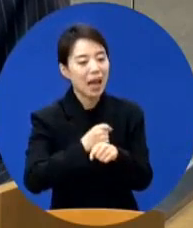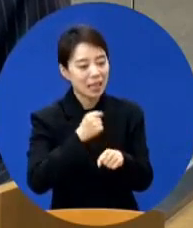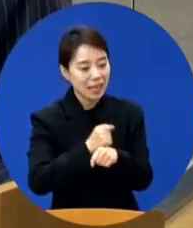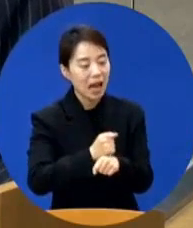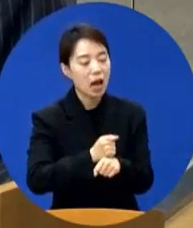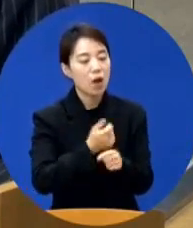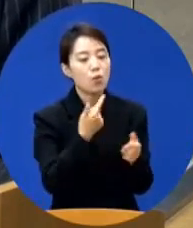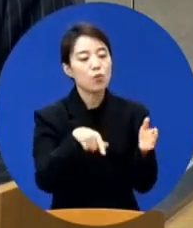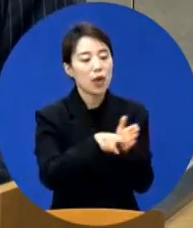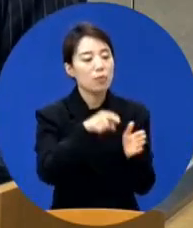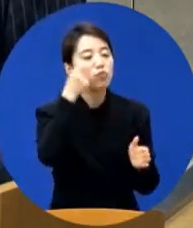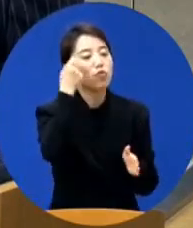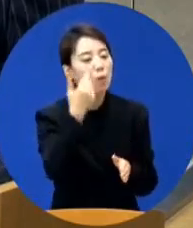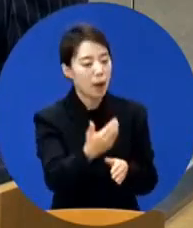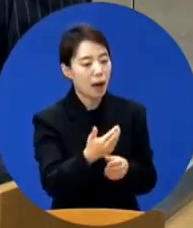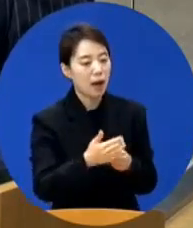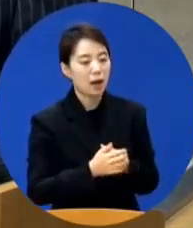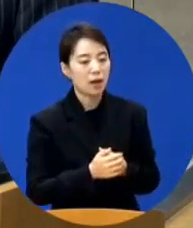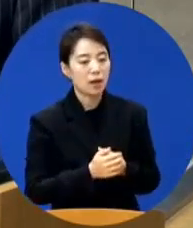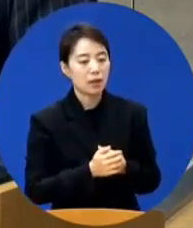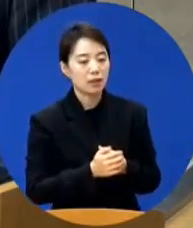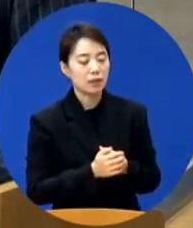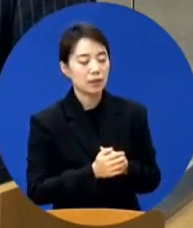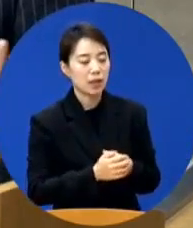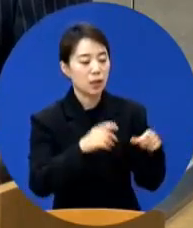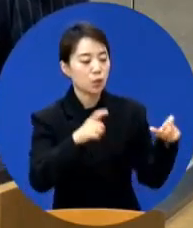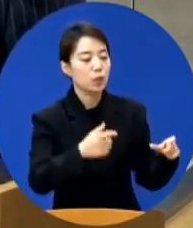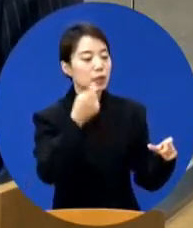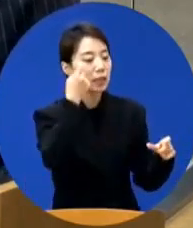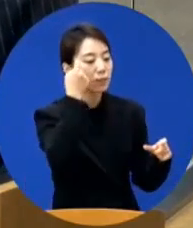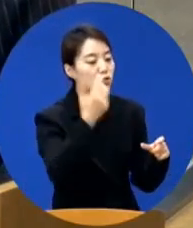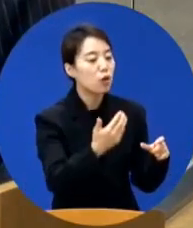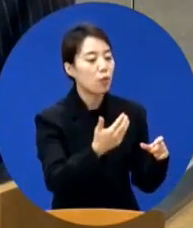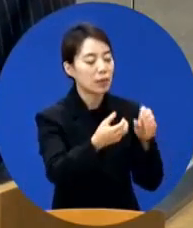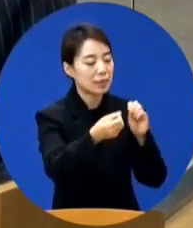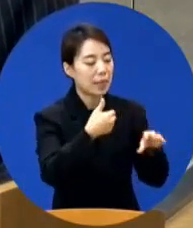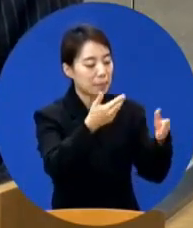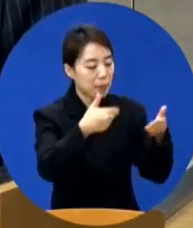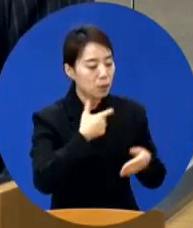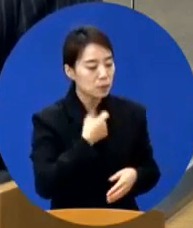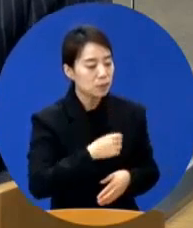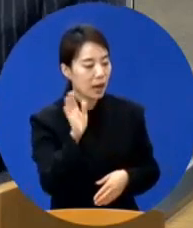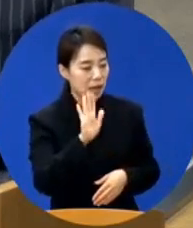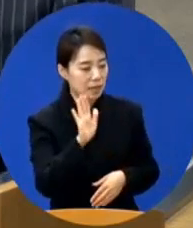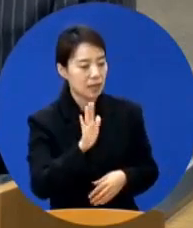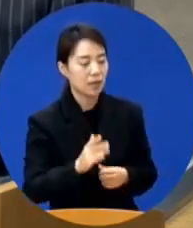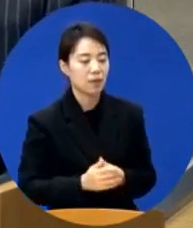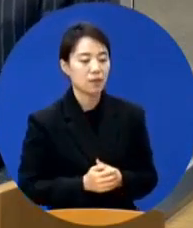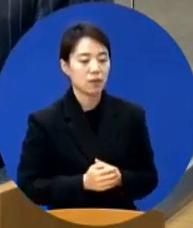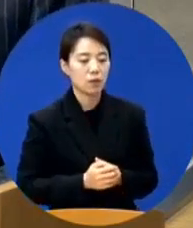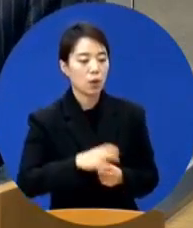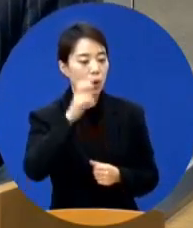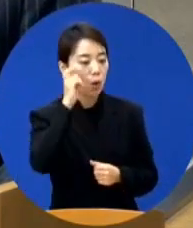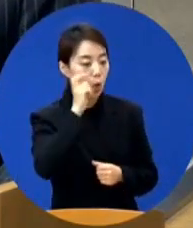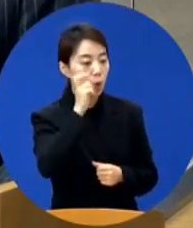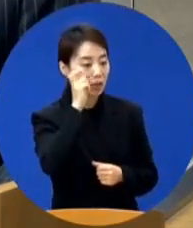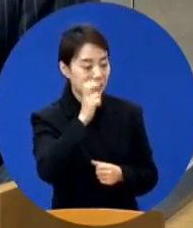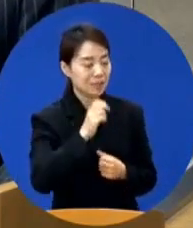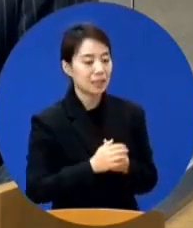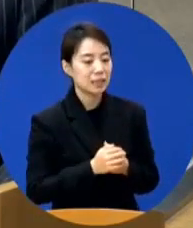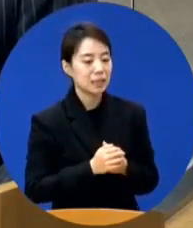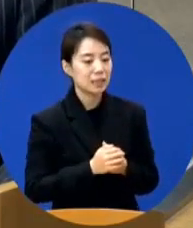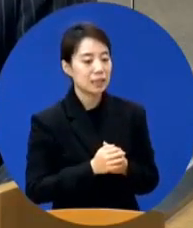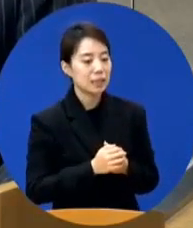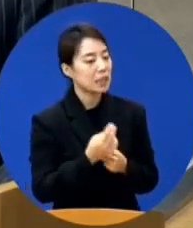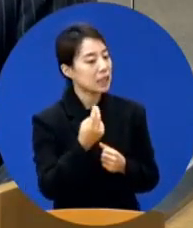거지 뭐 지사님한테 질문 드리려고 했던 게 아닙니다. 그죠? 아, 혹시 이틀